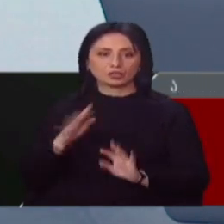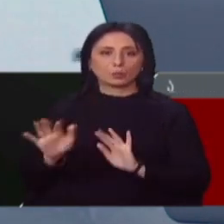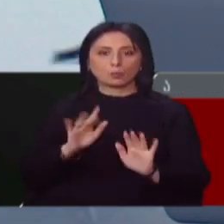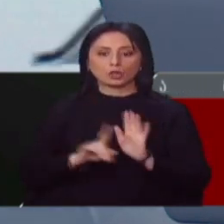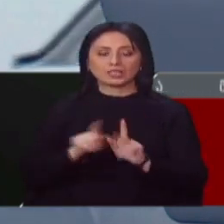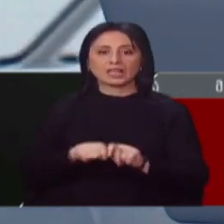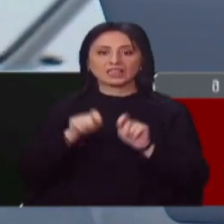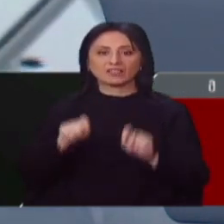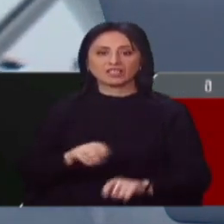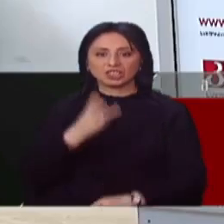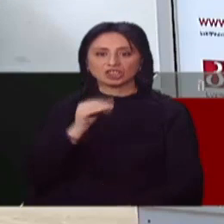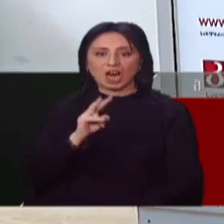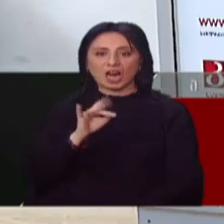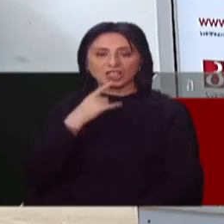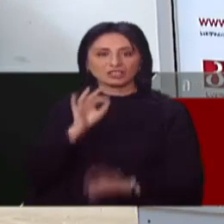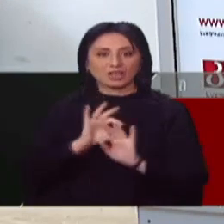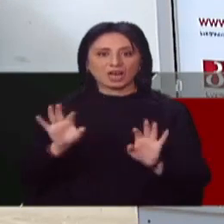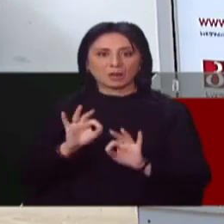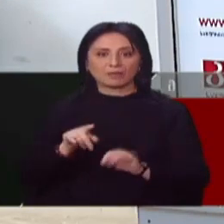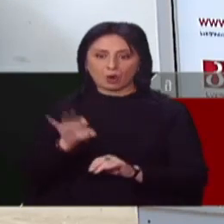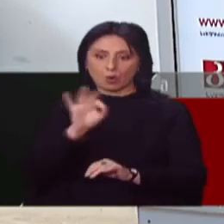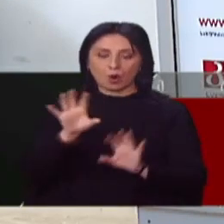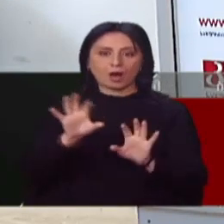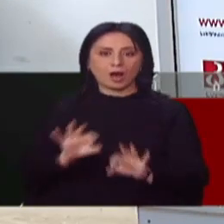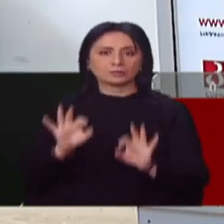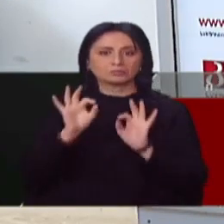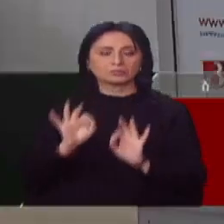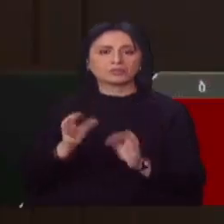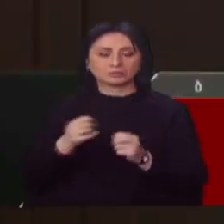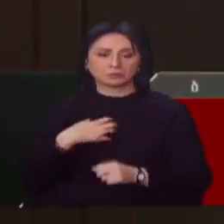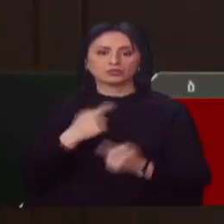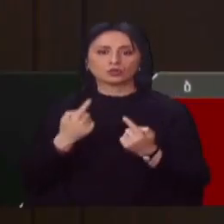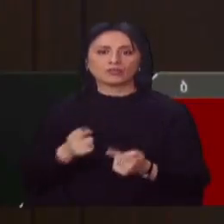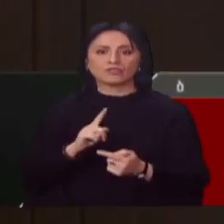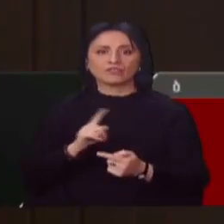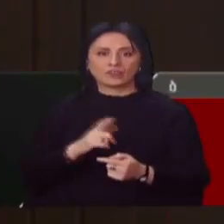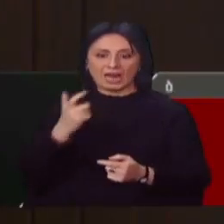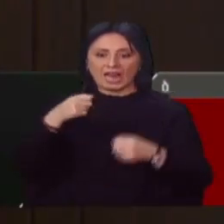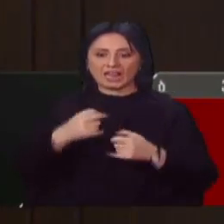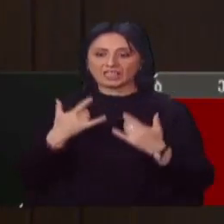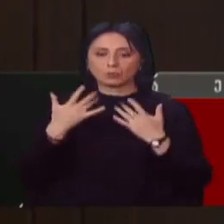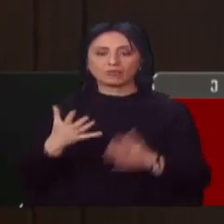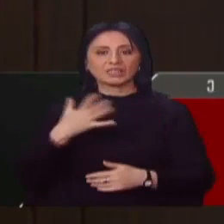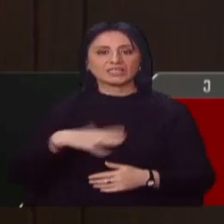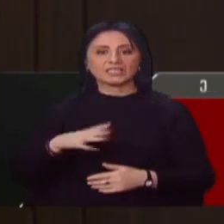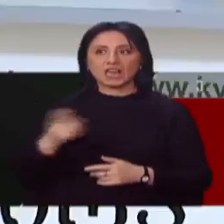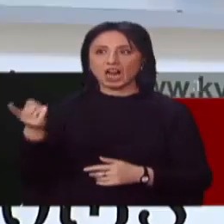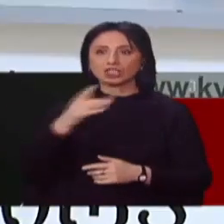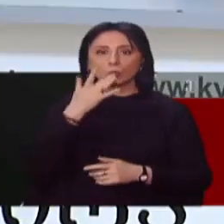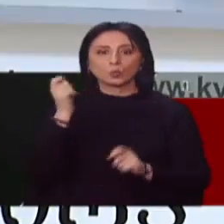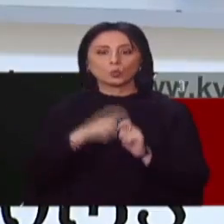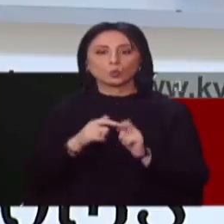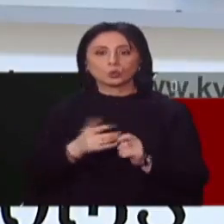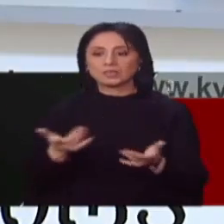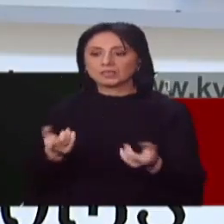Mozdraobis damphuznebis Bato Shakarishulis ganmartabit aghnishnuli kanonis migheba mishnovania, radgan legitimuri motkhovnaa sakartveloshi shemosuli uchaori